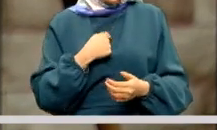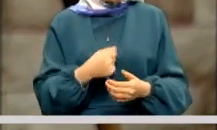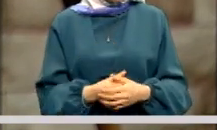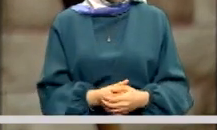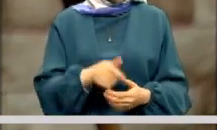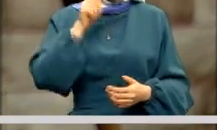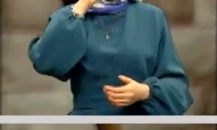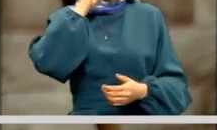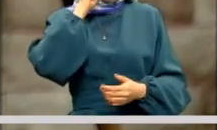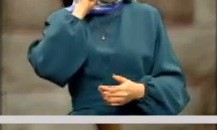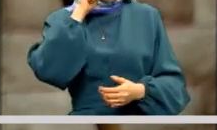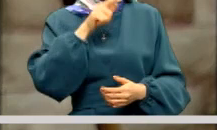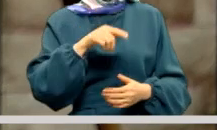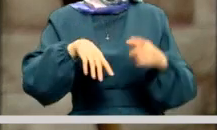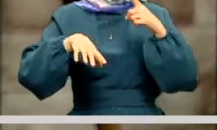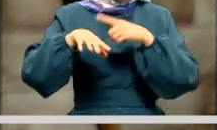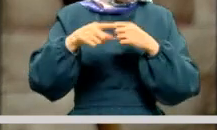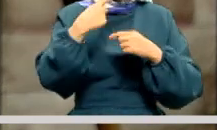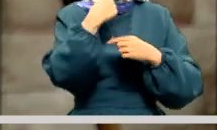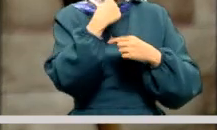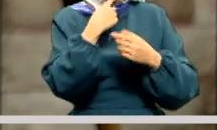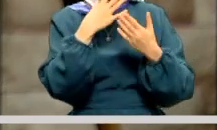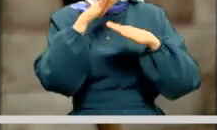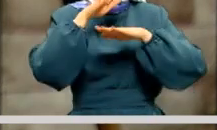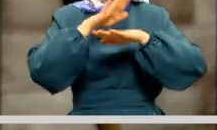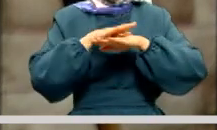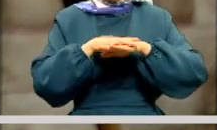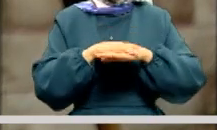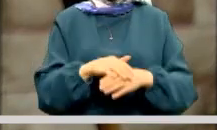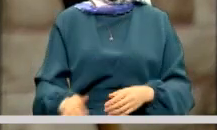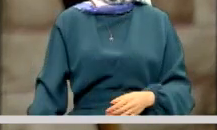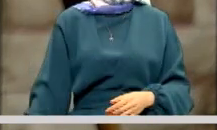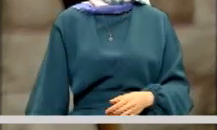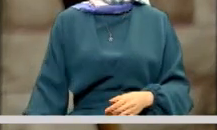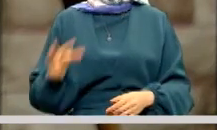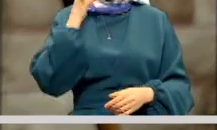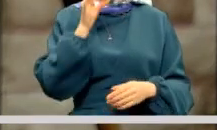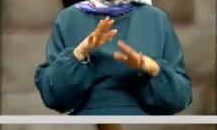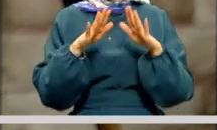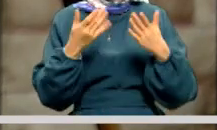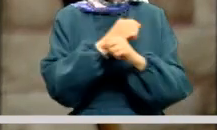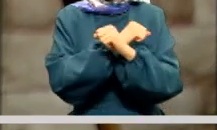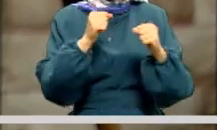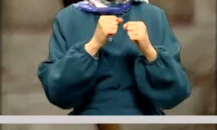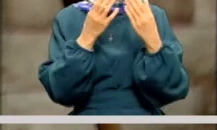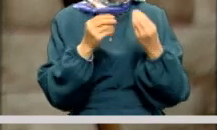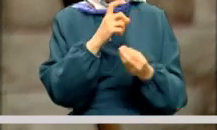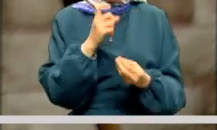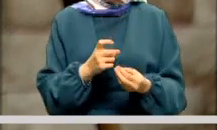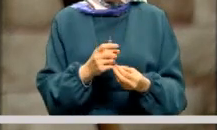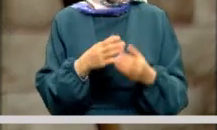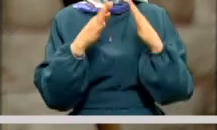Müslüman'ın eliyle diliyle yaptıklarıyla kime ne kadar zarar kime ne kadar